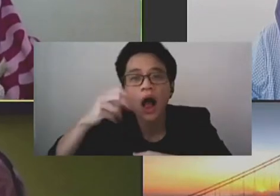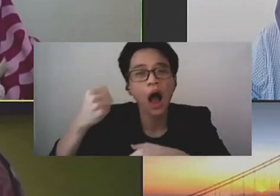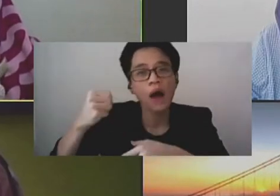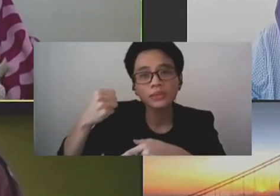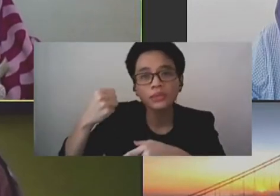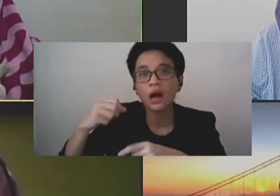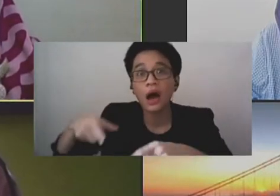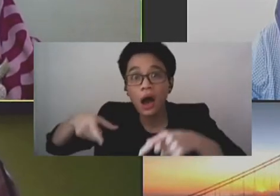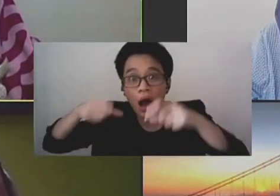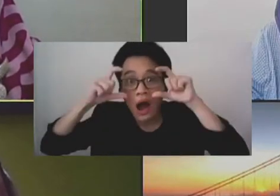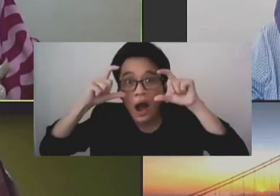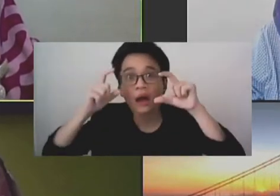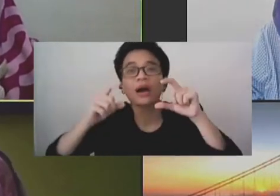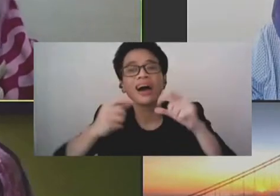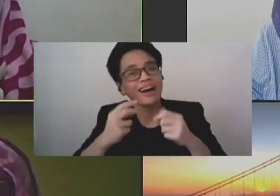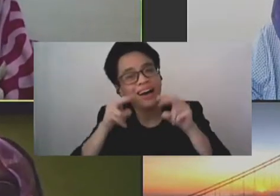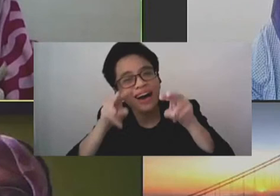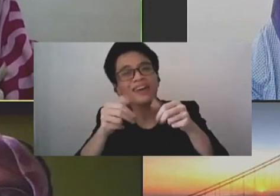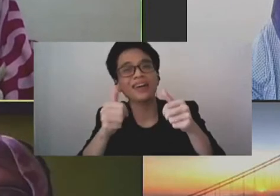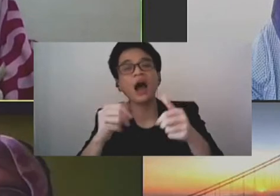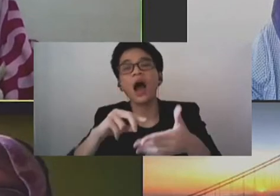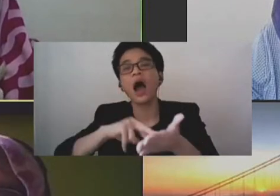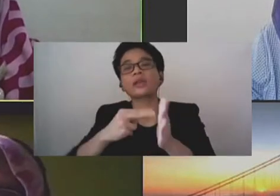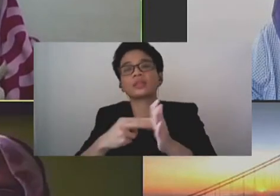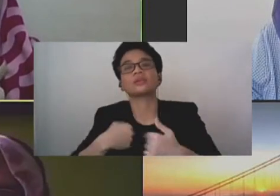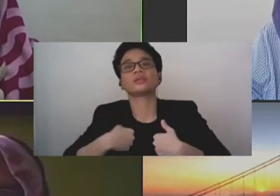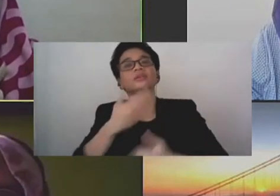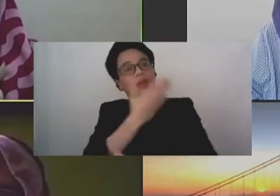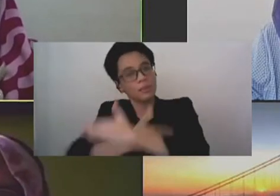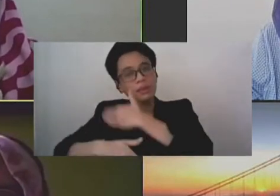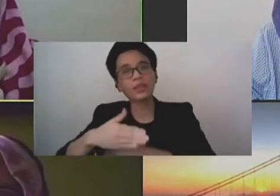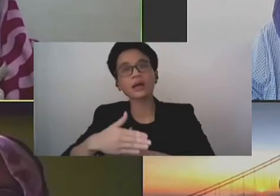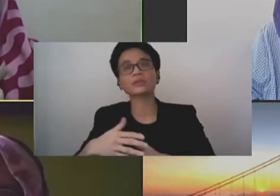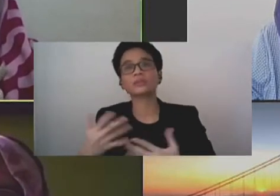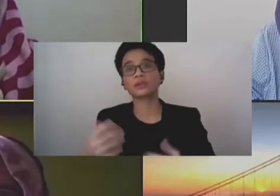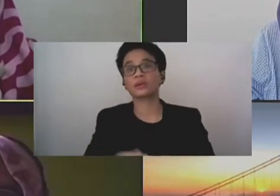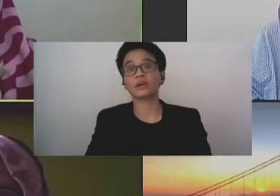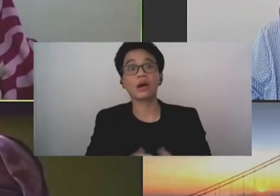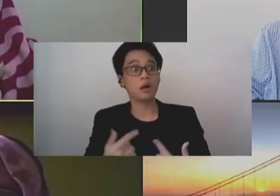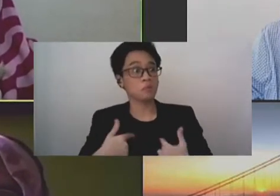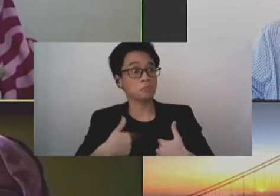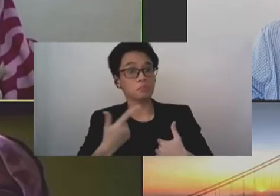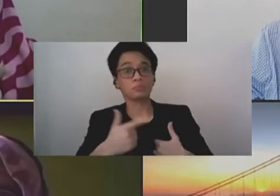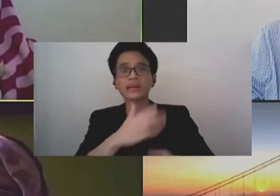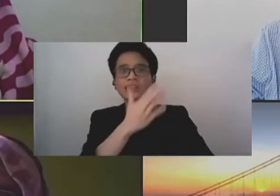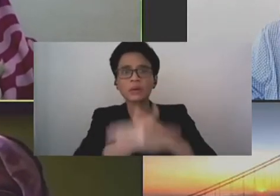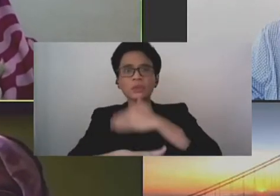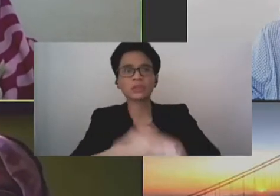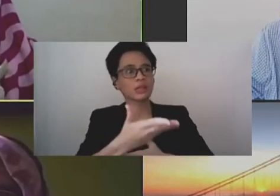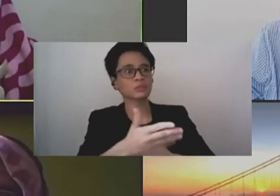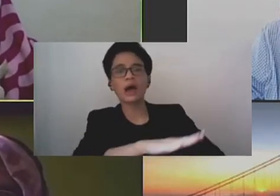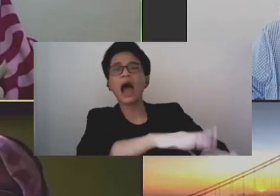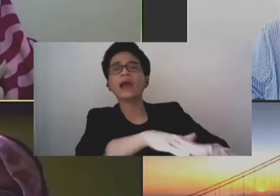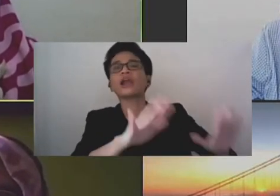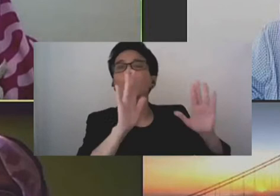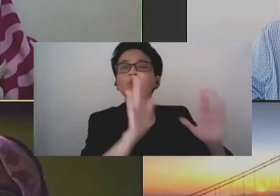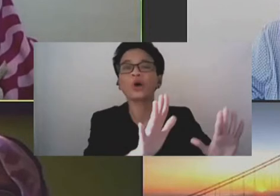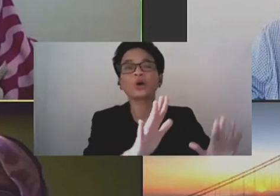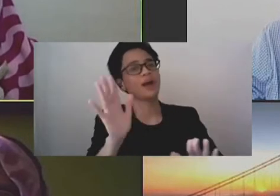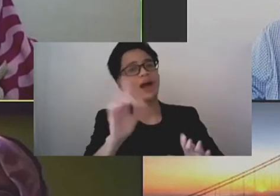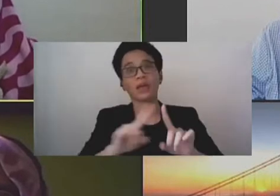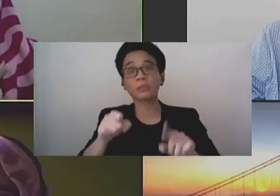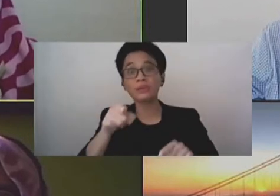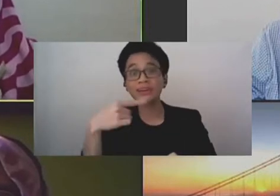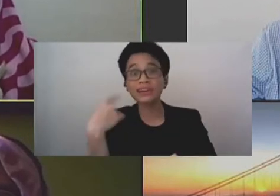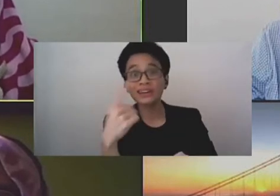sebenarnya disabilitas itu tidak terjadi pada anak-anak aja, tapi kita kalau tua kita juga disabilitas. Nah akan baik sekali